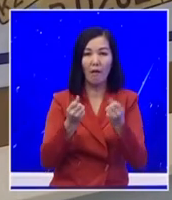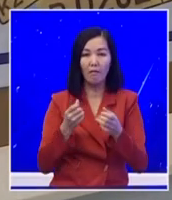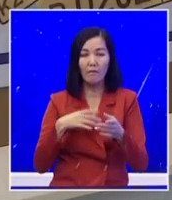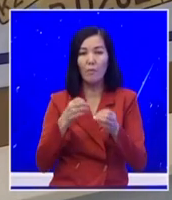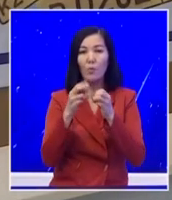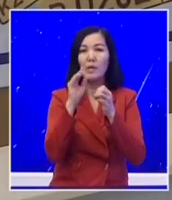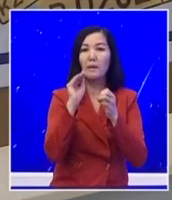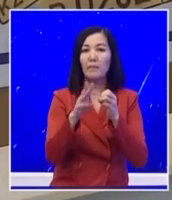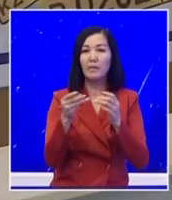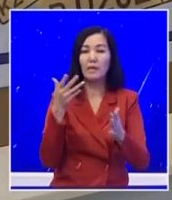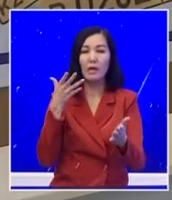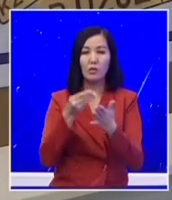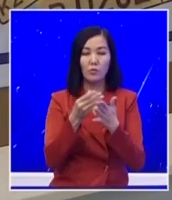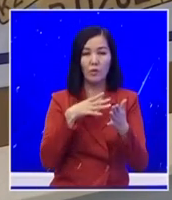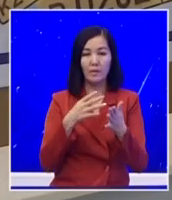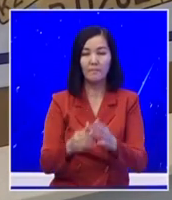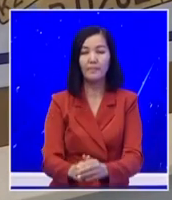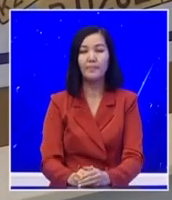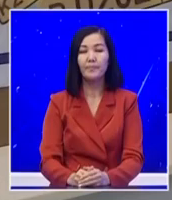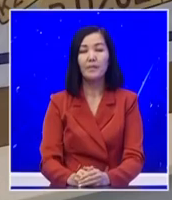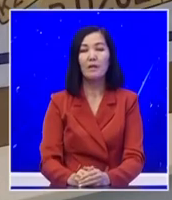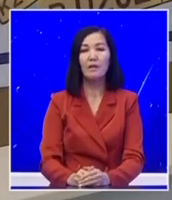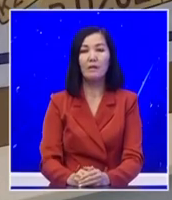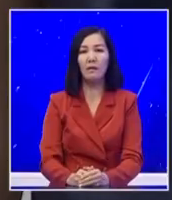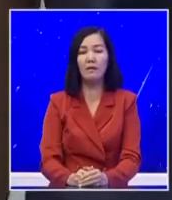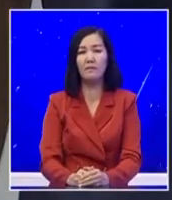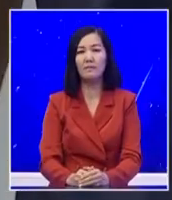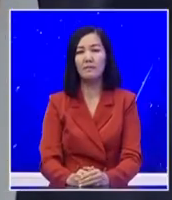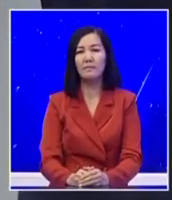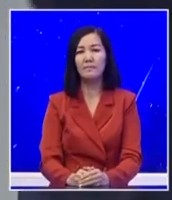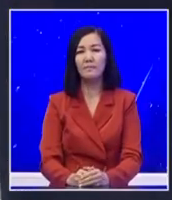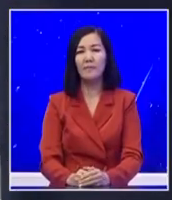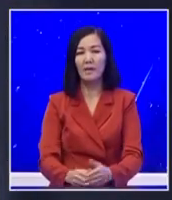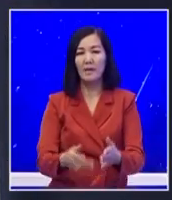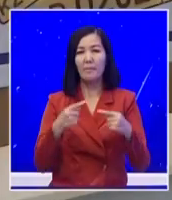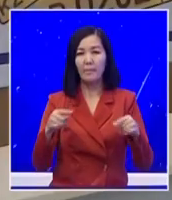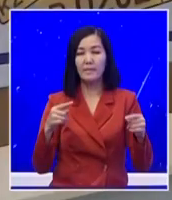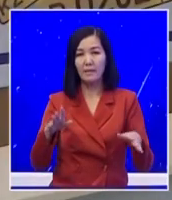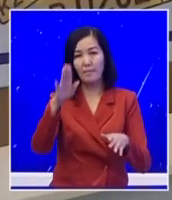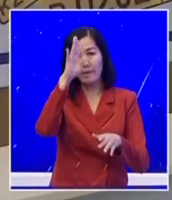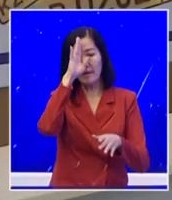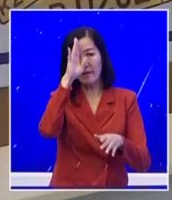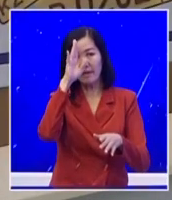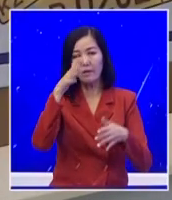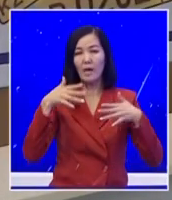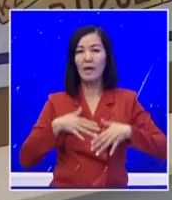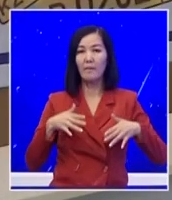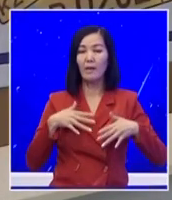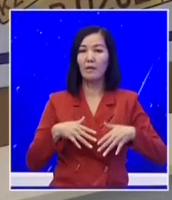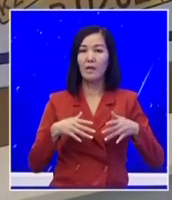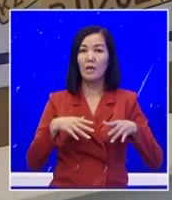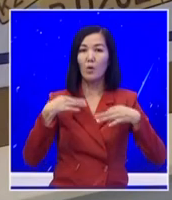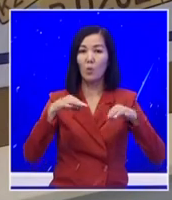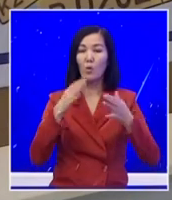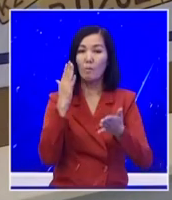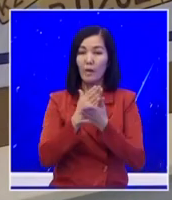12 мың теңге төледім. Басқа да осы бізде жүрген жігіттерге айтарым, армяндық көлікпен мен сияқты.